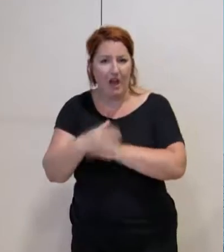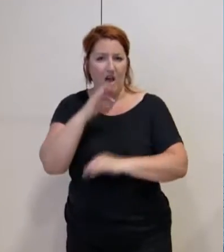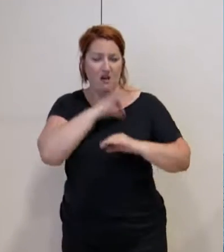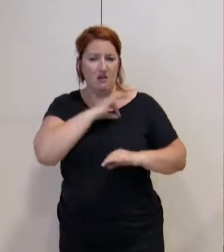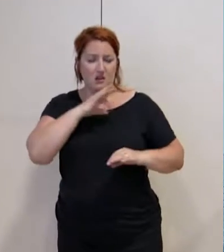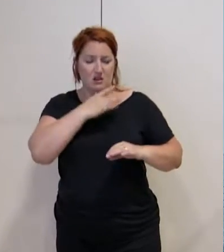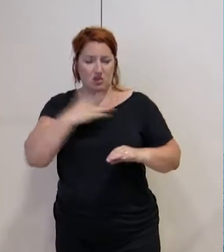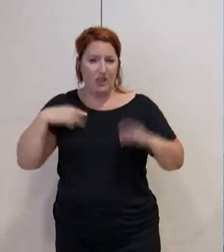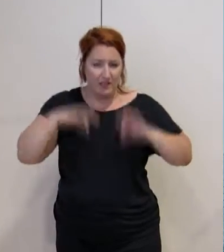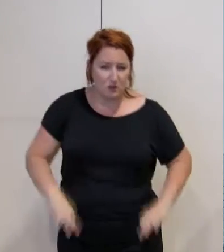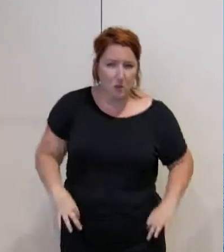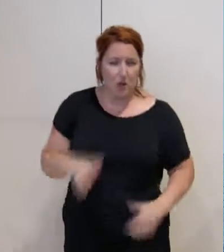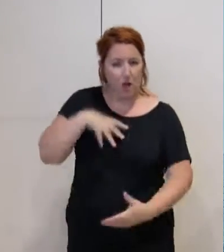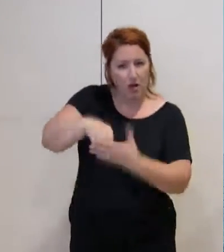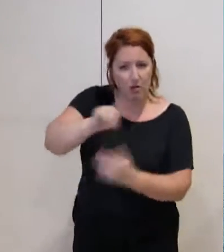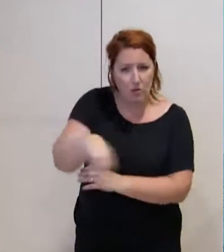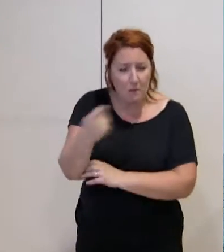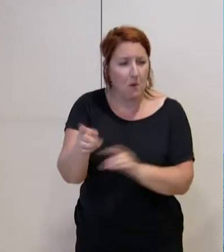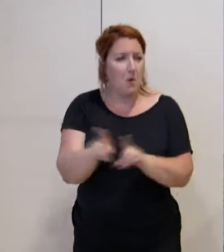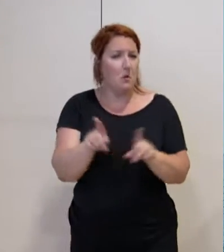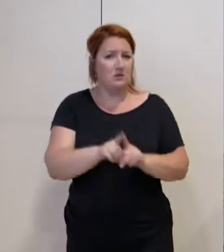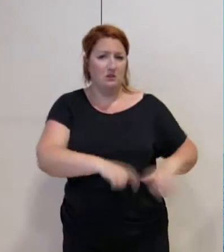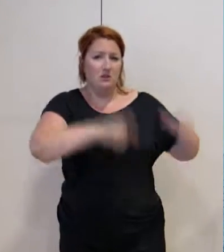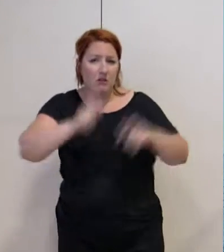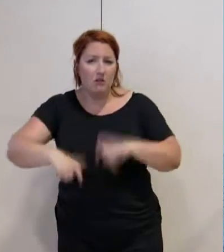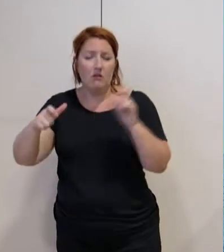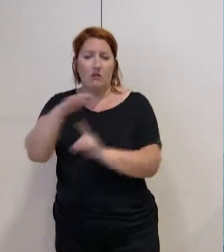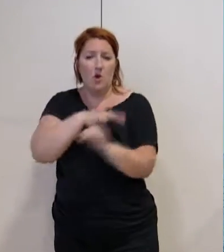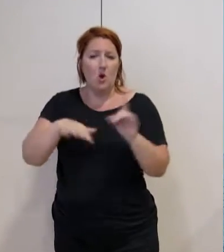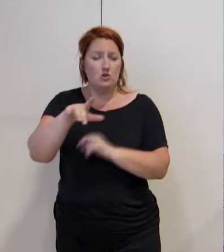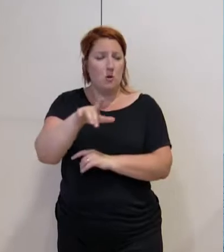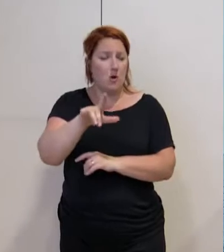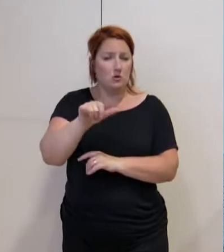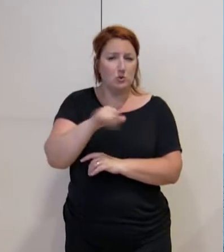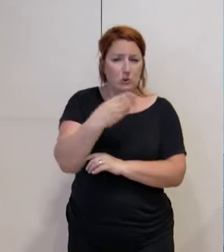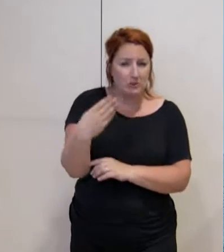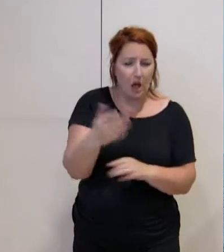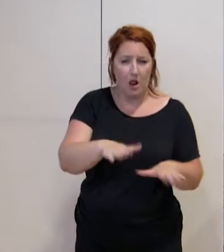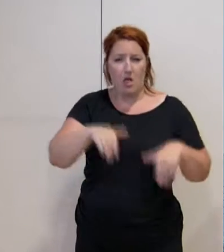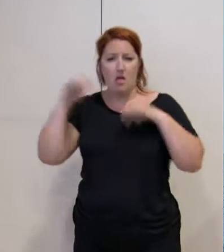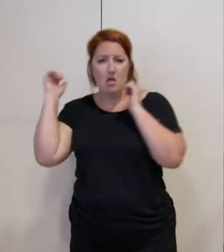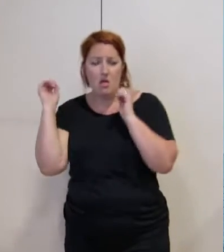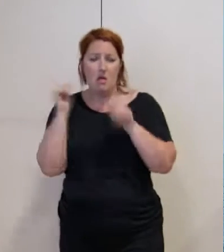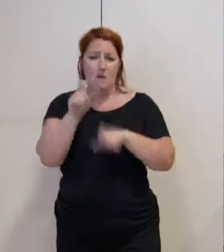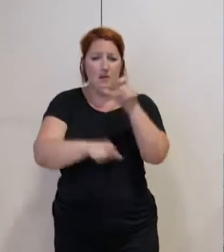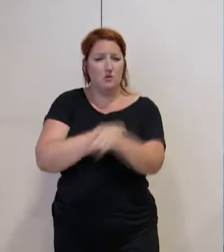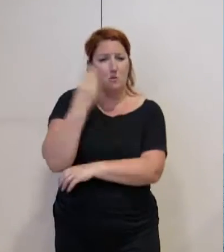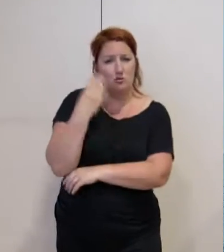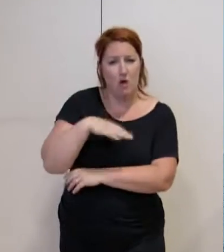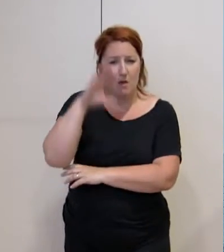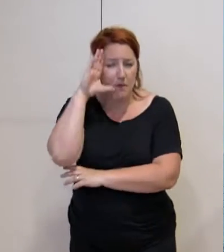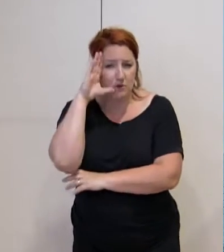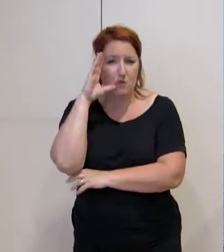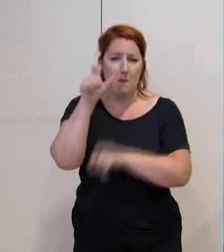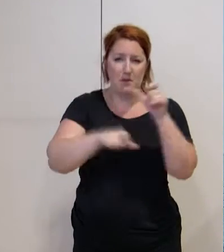parc privé qui subissent aussi votre désengagement du logement social, les personnes en recherche d'hébergement, les personnes âgées, isolées des